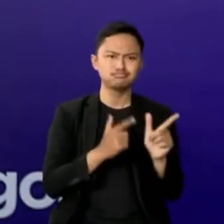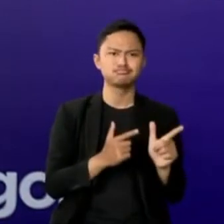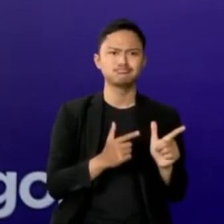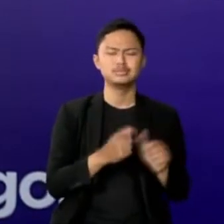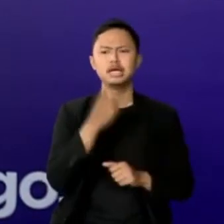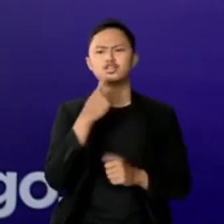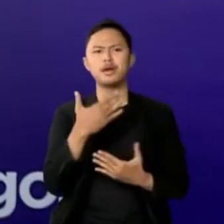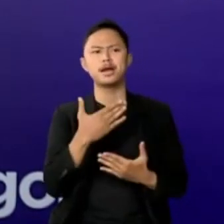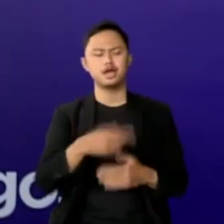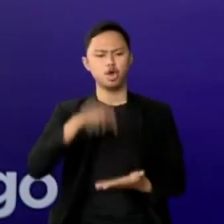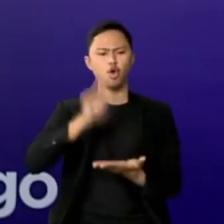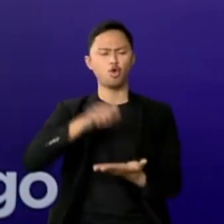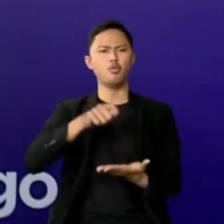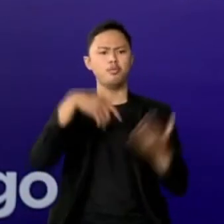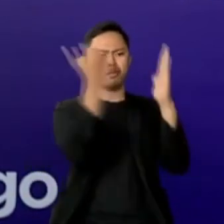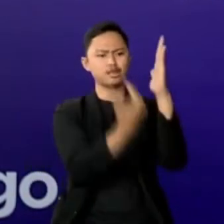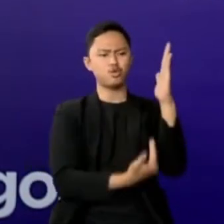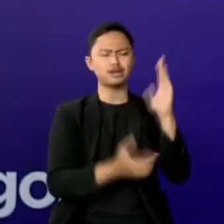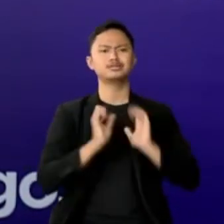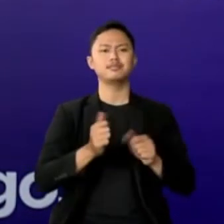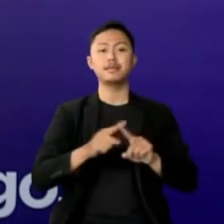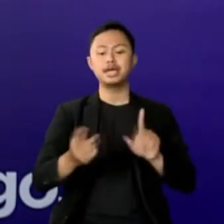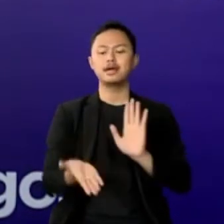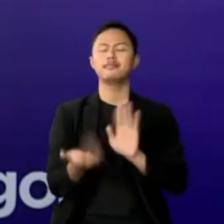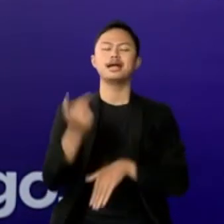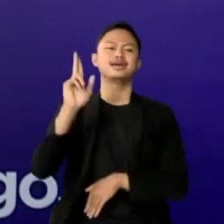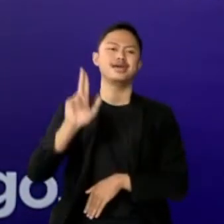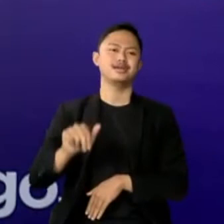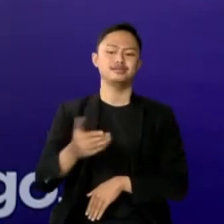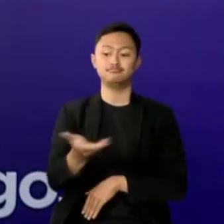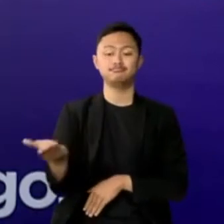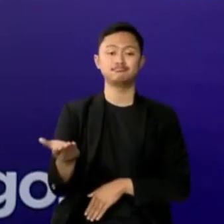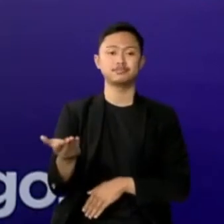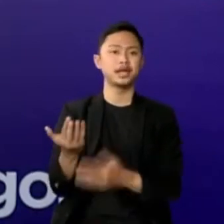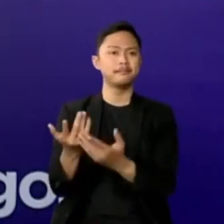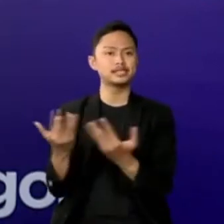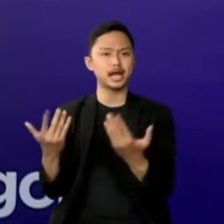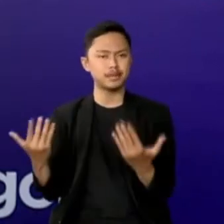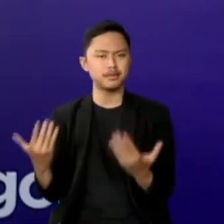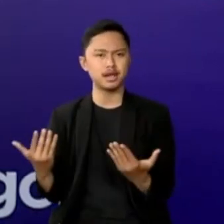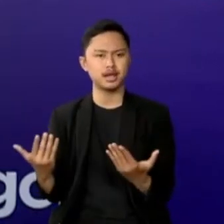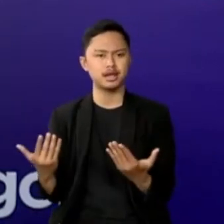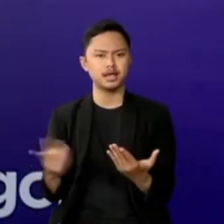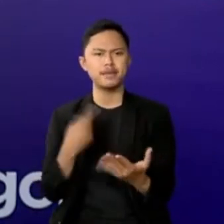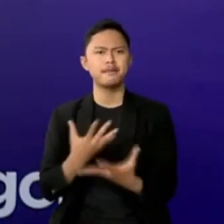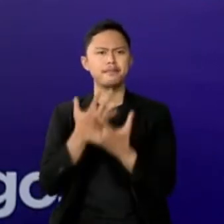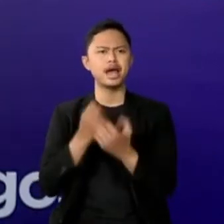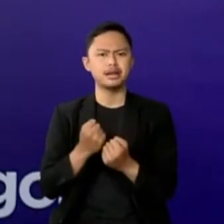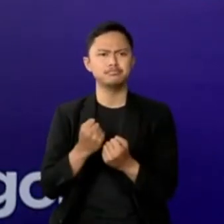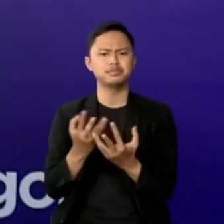percobaan untuk menegakkan hukum dan membuat aturan Sri kembali lagi masyarakat yang sebenarnya diharapkan untuk